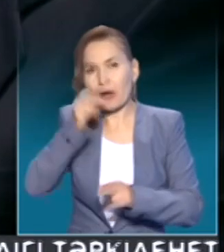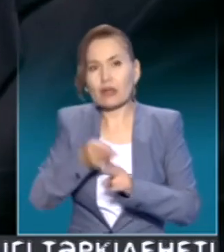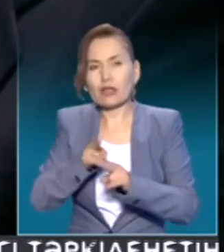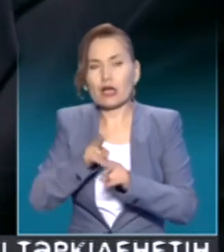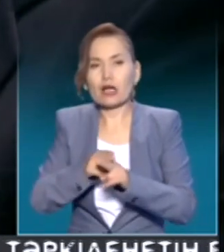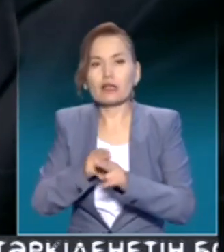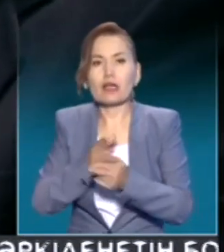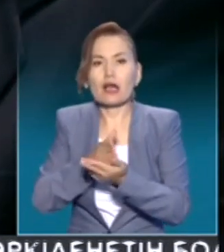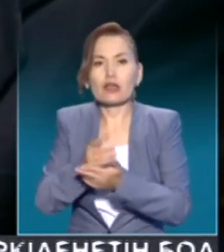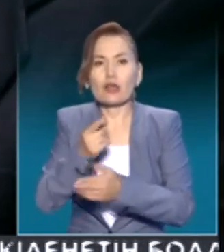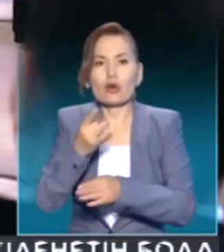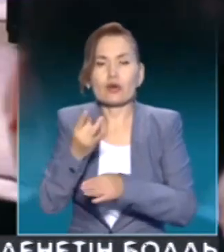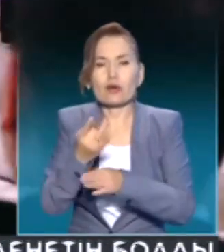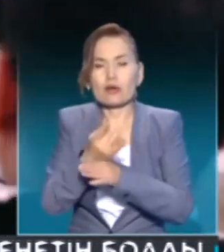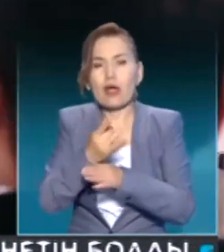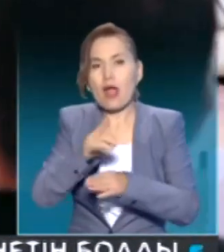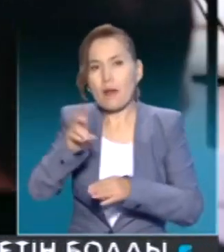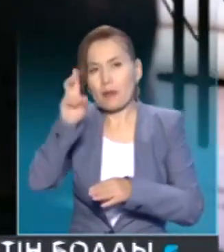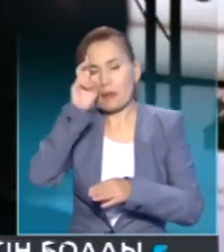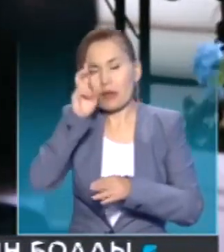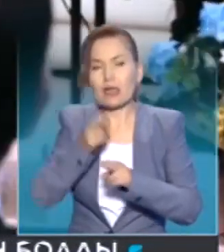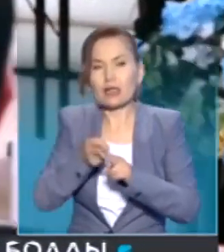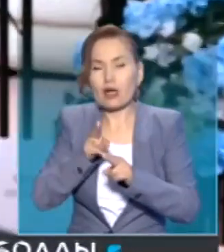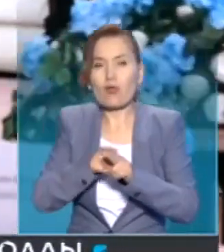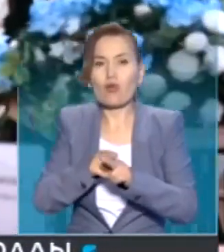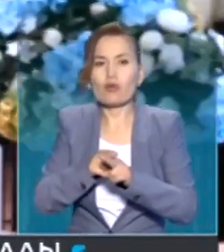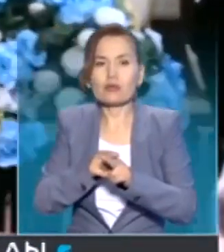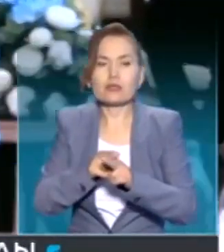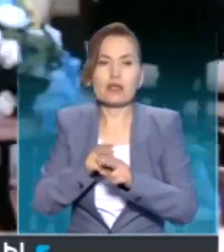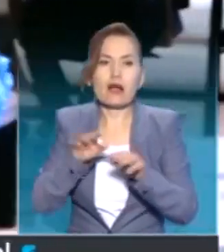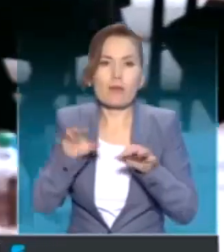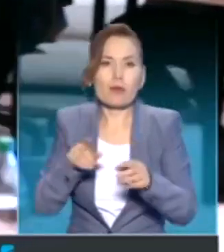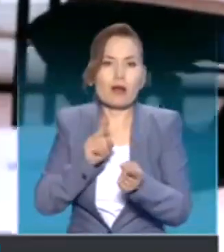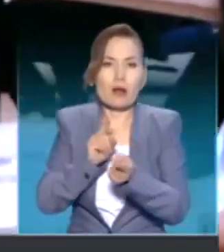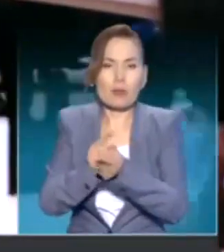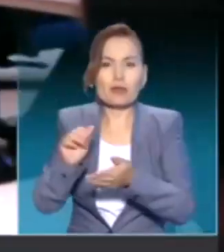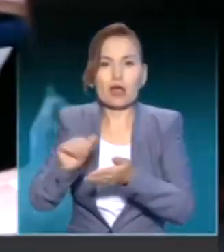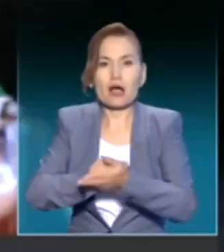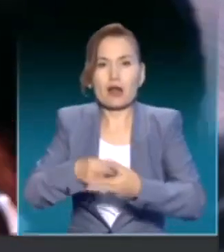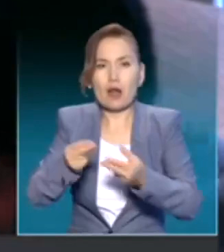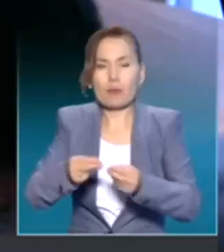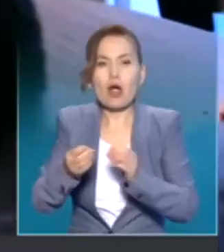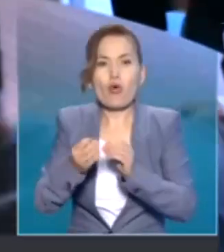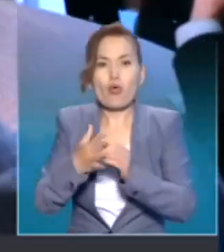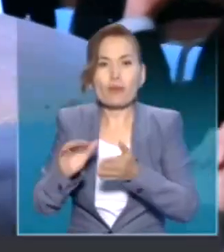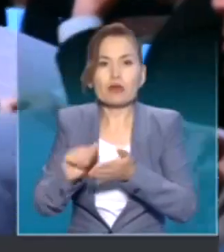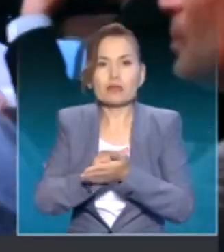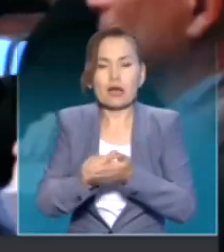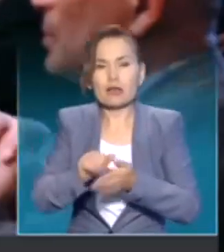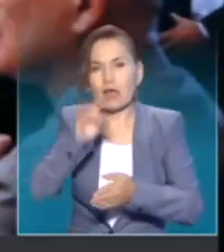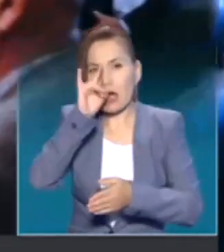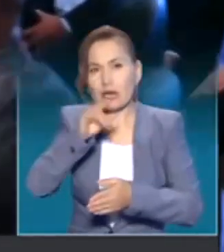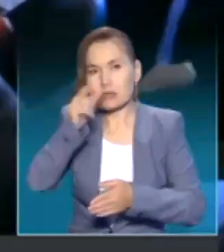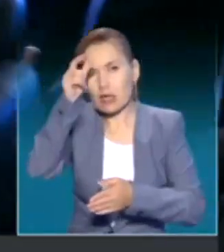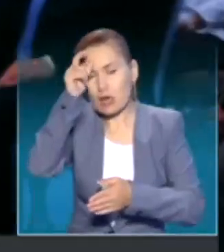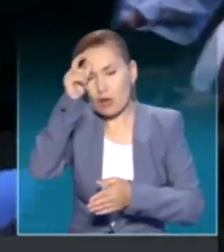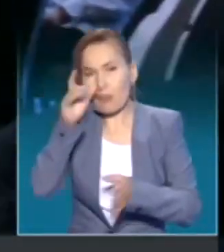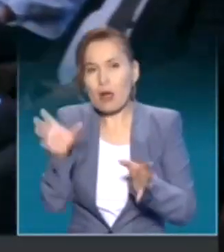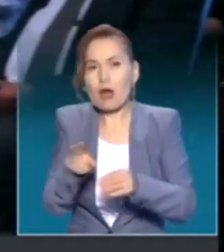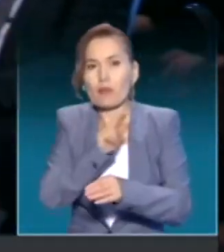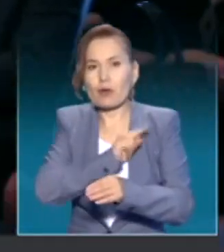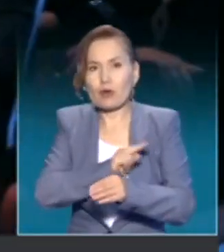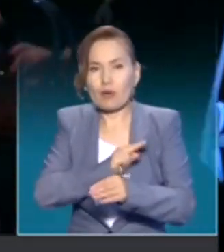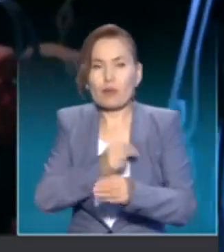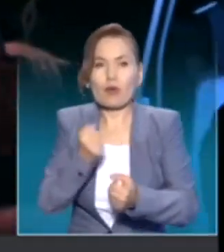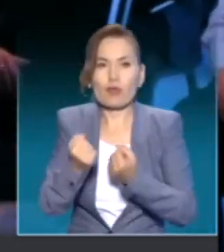тұңғыш мемлекеттік сапарының нәтижесіне тоқталды. Осы сапар аясында қол қойылған 15 құжат екі ел ынтымағын жаңа деңгейге